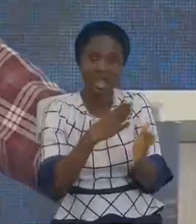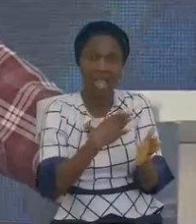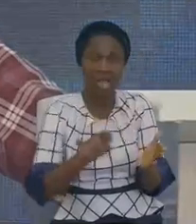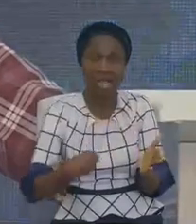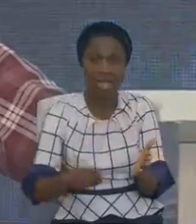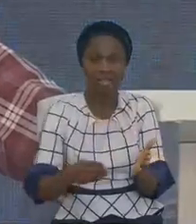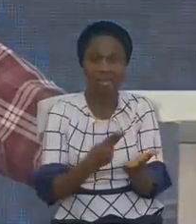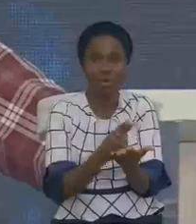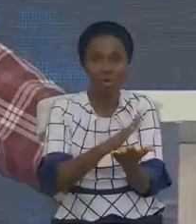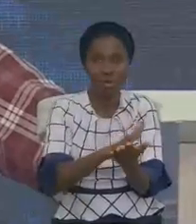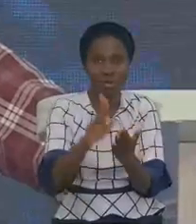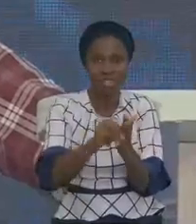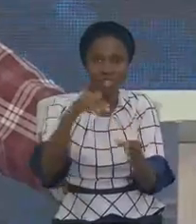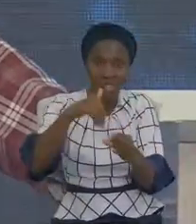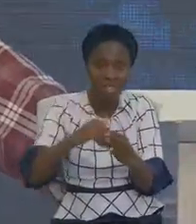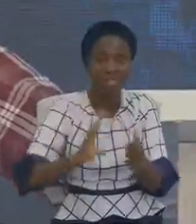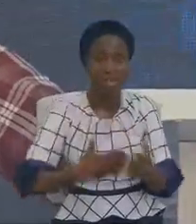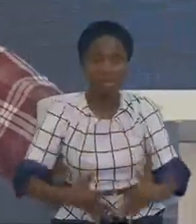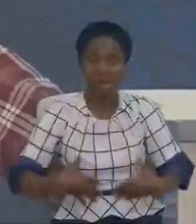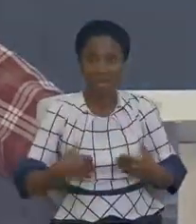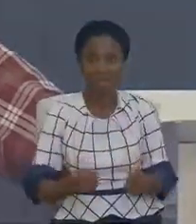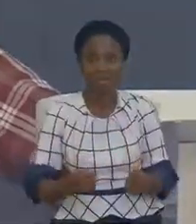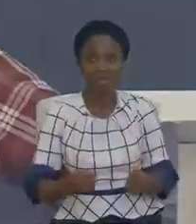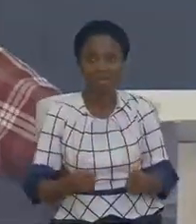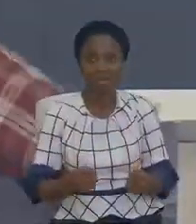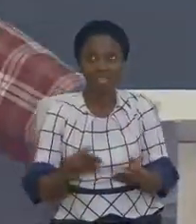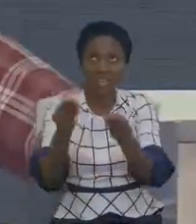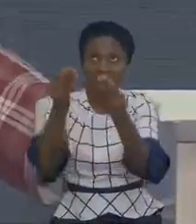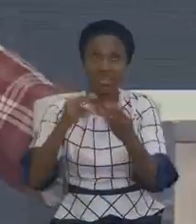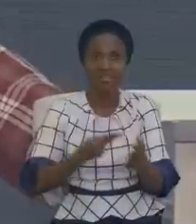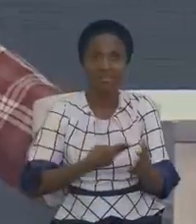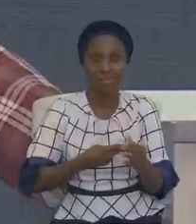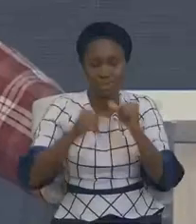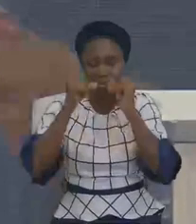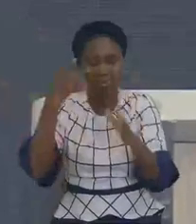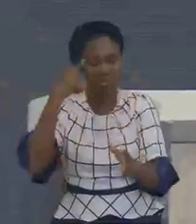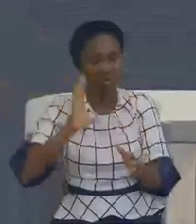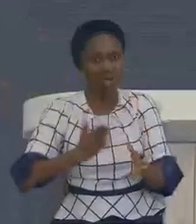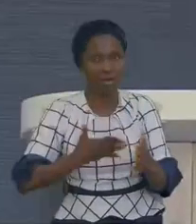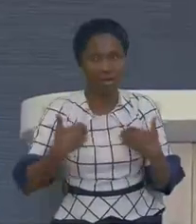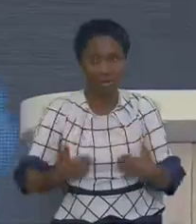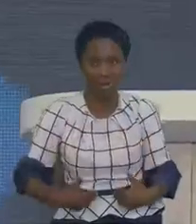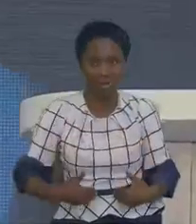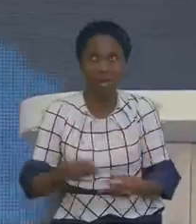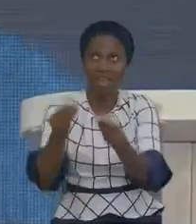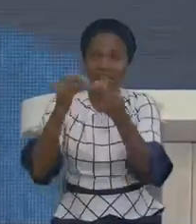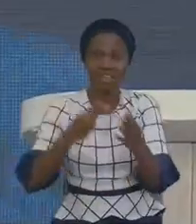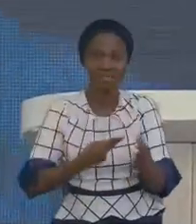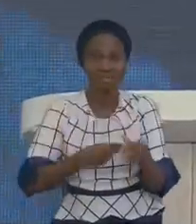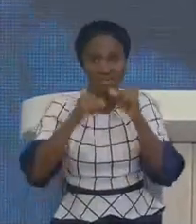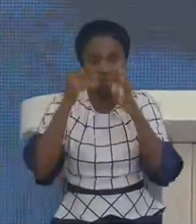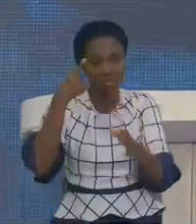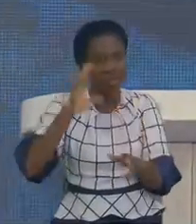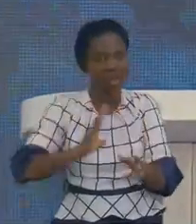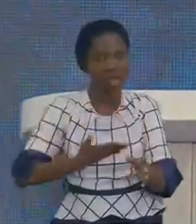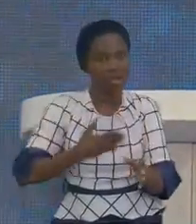Il nous donne les bénédictions d'en haut. Les bénédictions pour notre cerveau. Et il nous donne les bénédictions